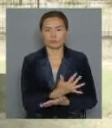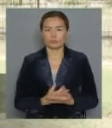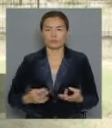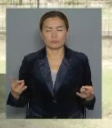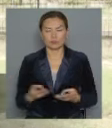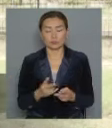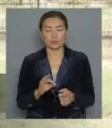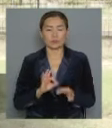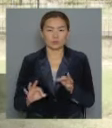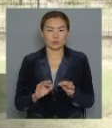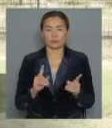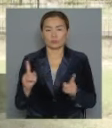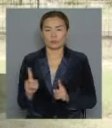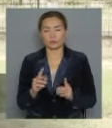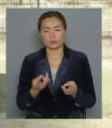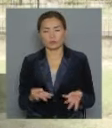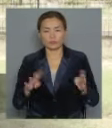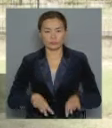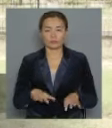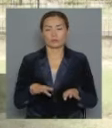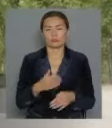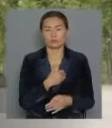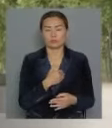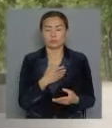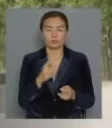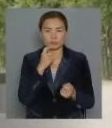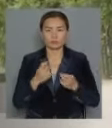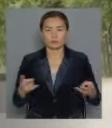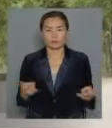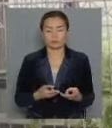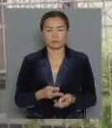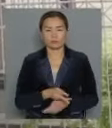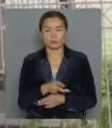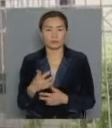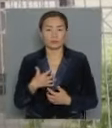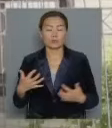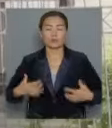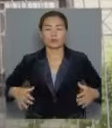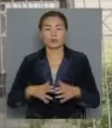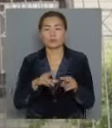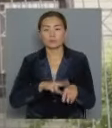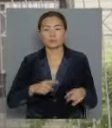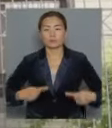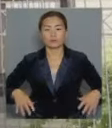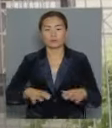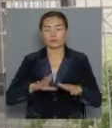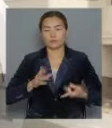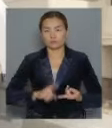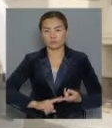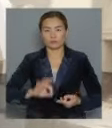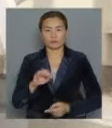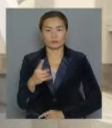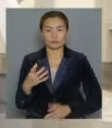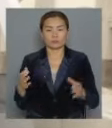өшіріп, қауіпсіздікті сақтап жүргенін сұраймыз. Сондай-ақ орман және жануарлар дүниесін қорғау мекемесіне қарасты өрт